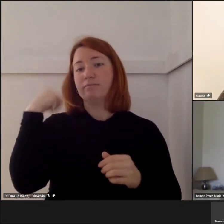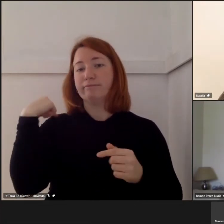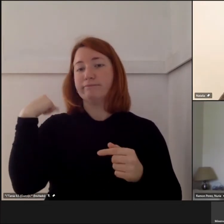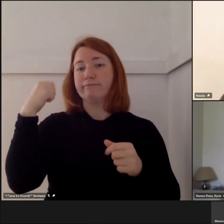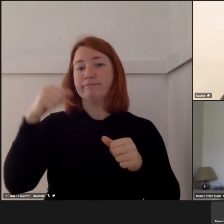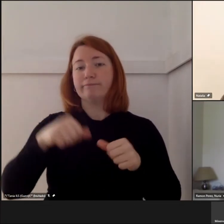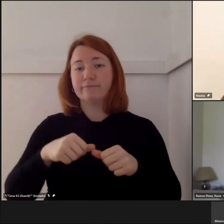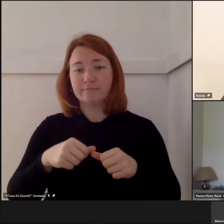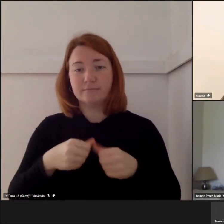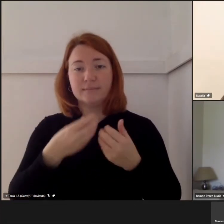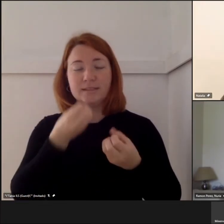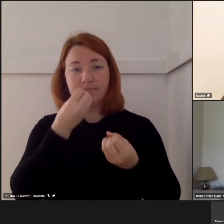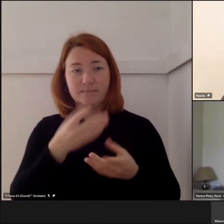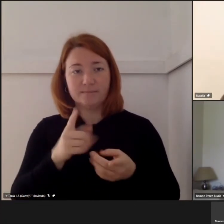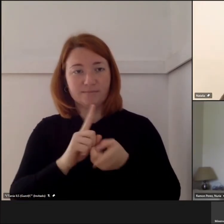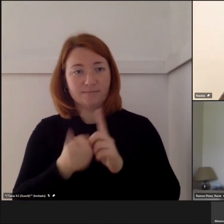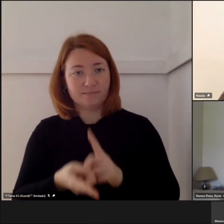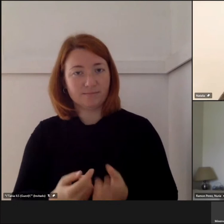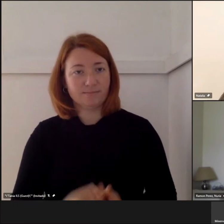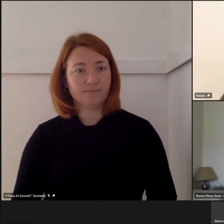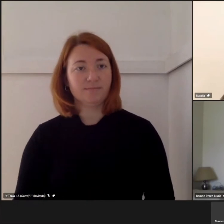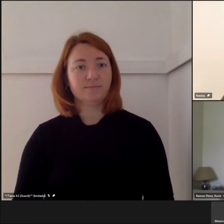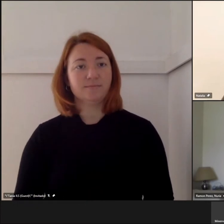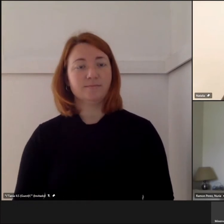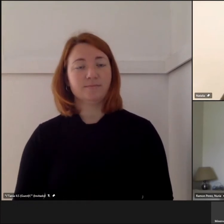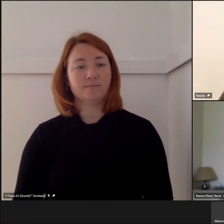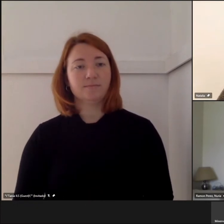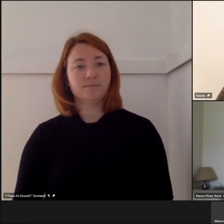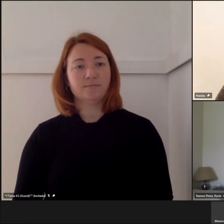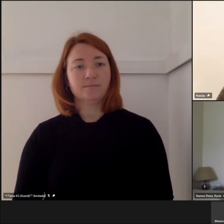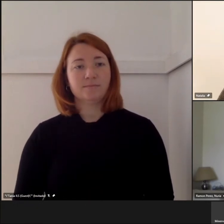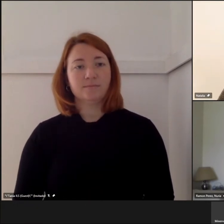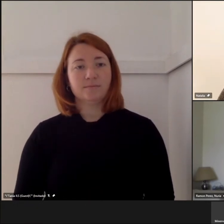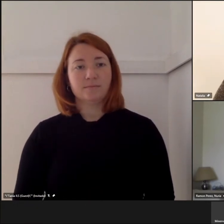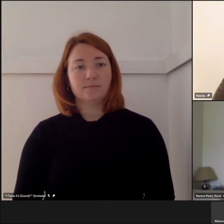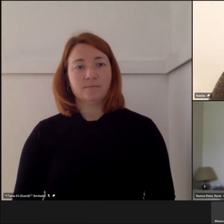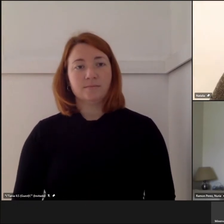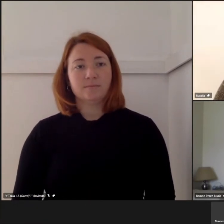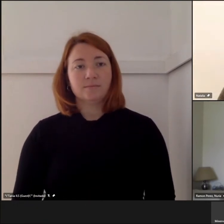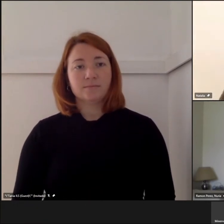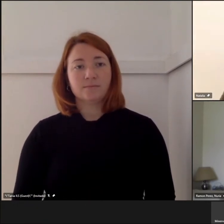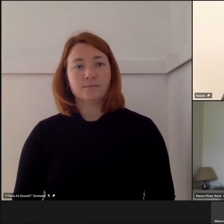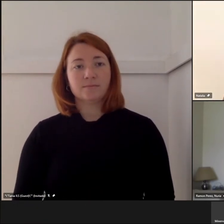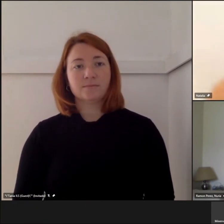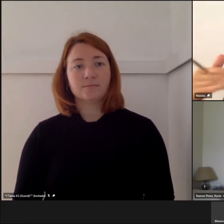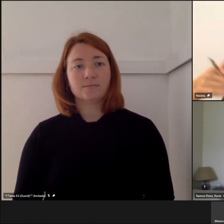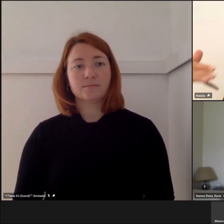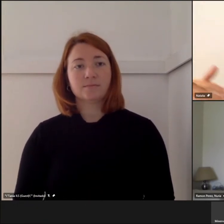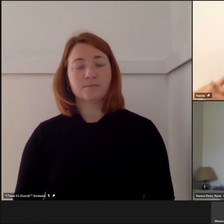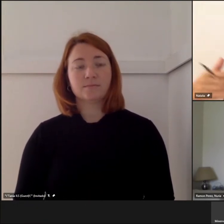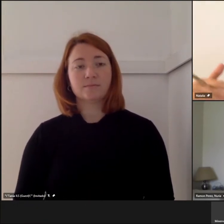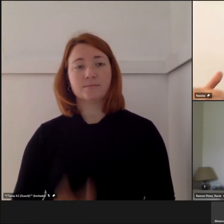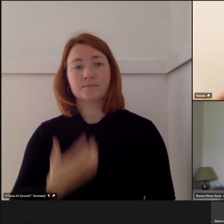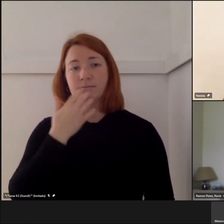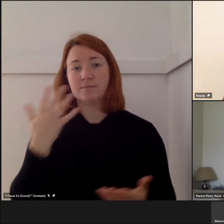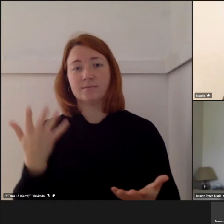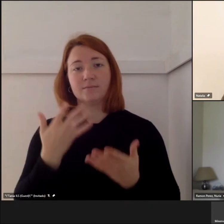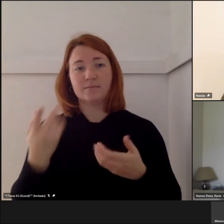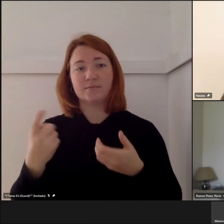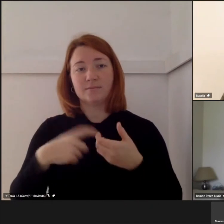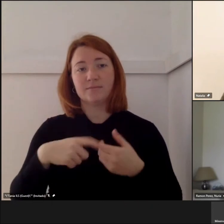estricte del confinament. Vale. En principi, no tenim més preguntes, us animo a participar. Jo sí que et volia fer perquè m'ha